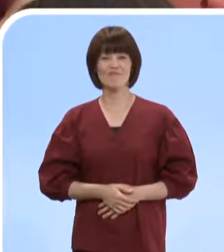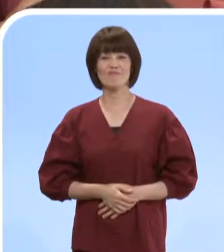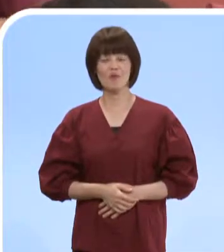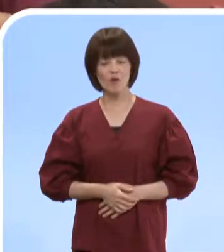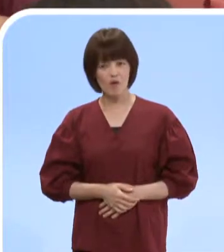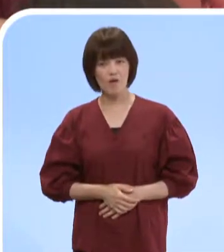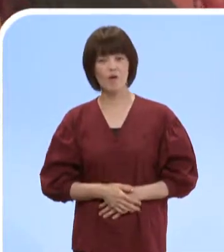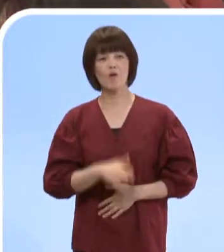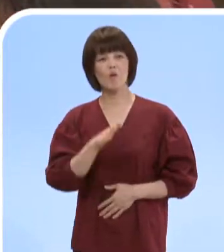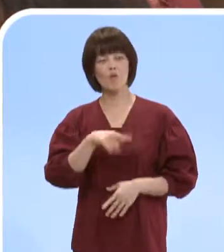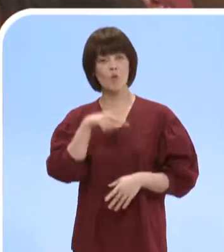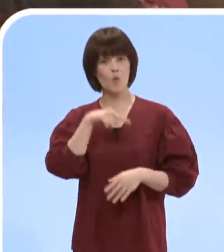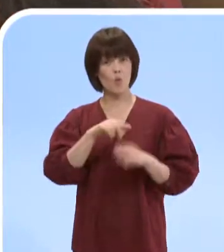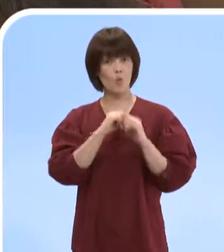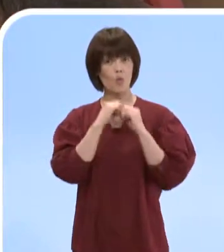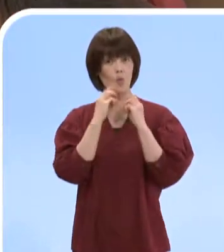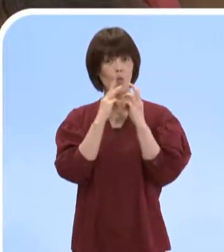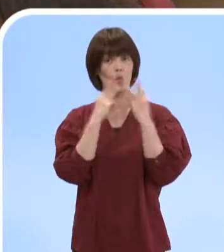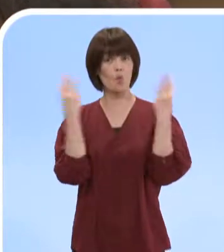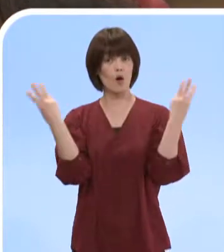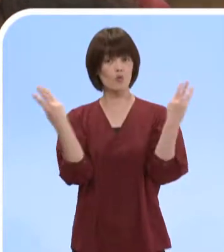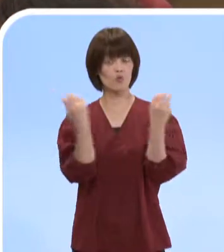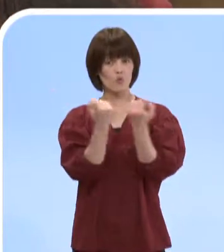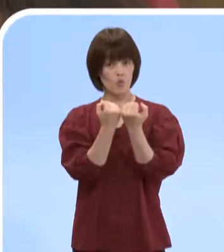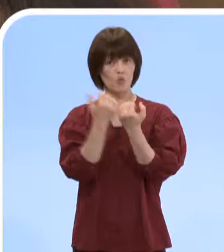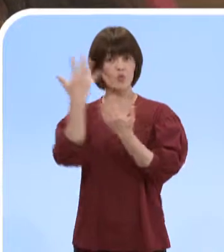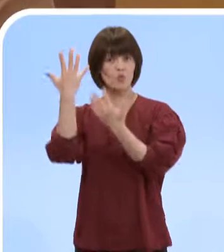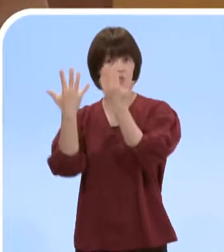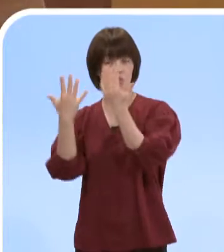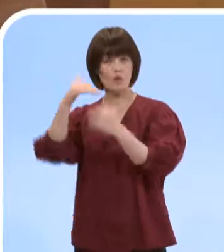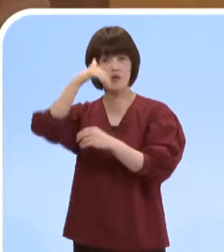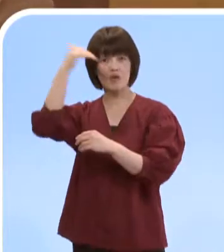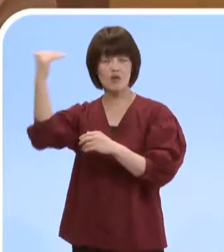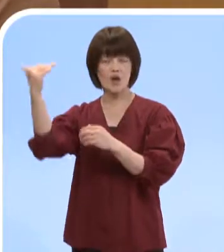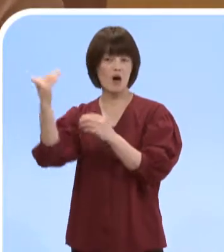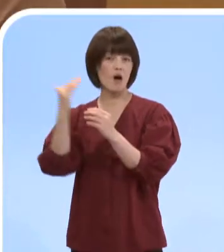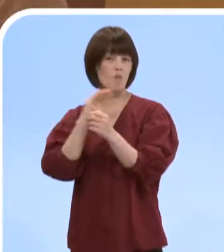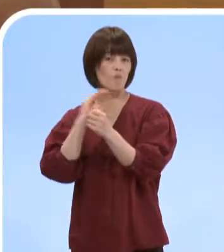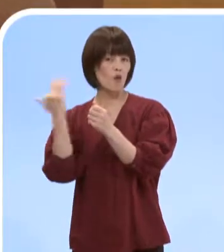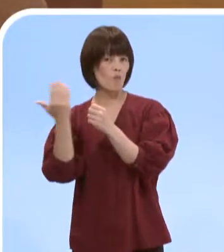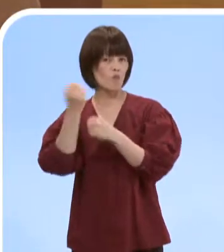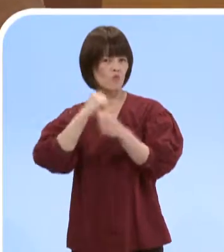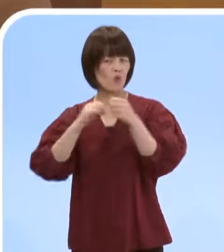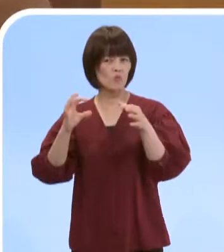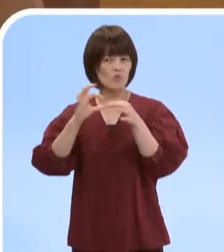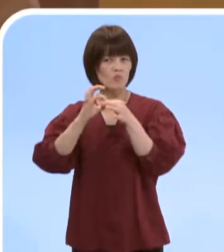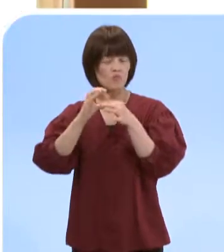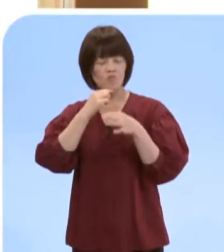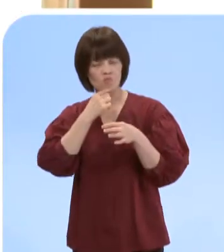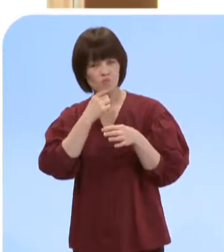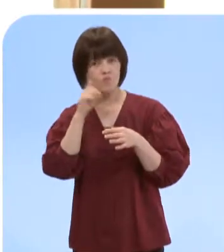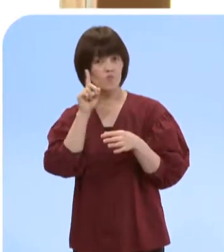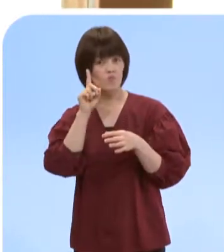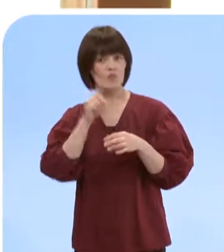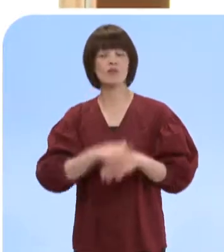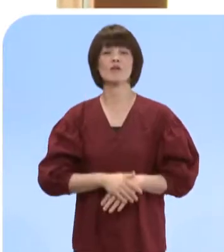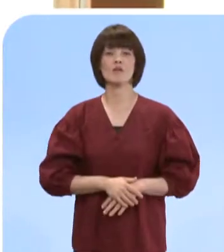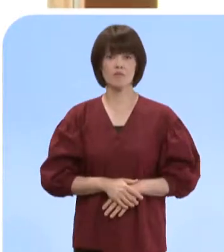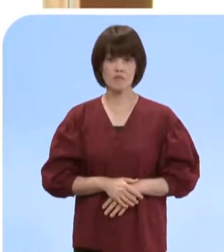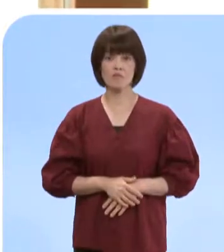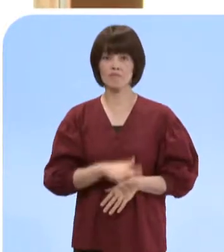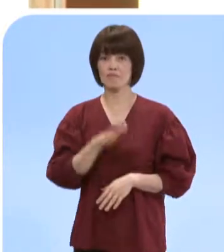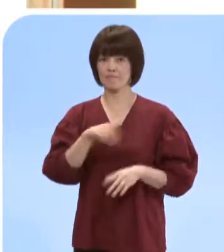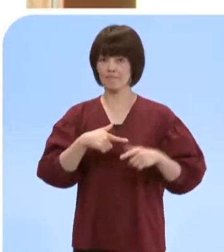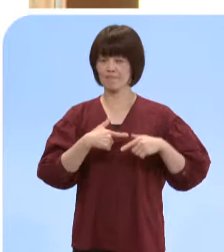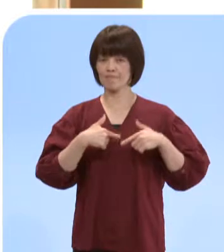ったワークショップが森や山を守るっていう活動につながるっていうのはどういうことなんでしょうか？ 普段の生活の中